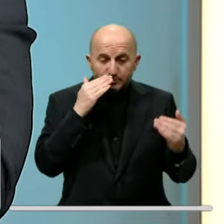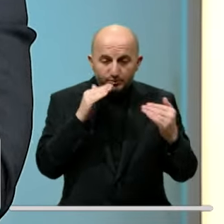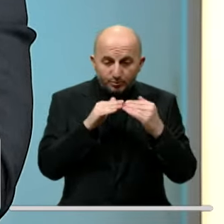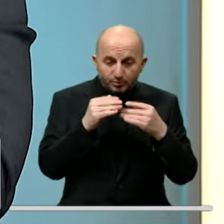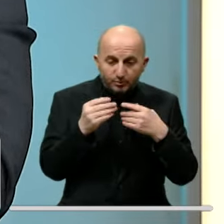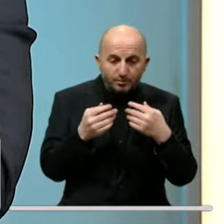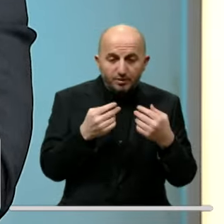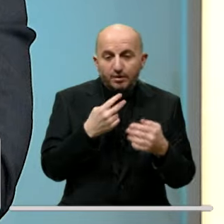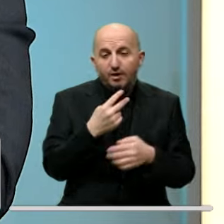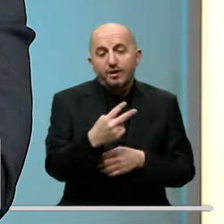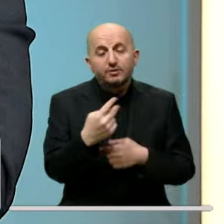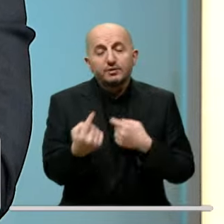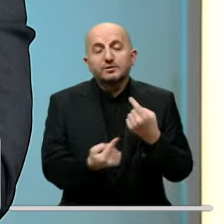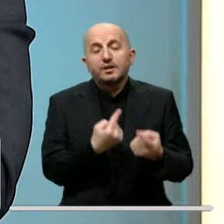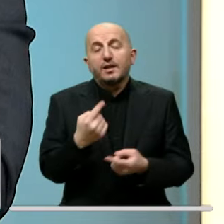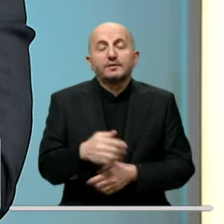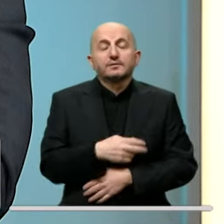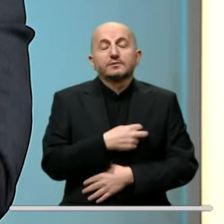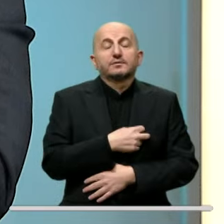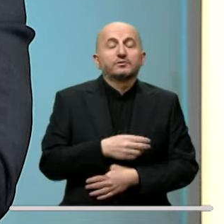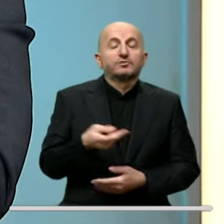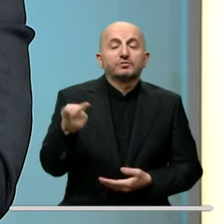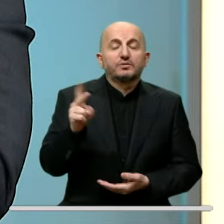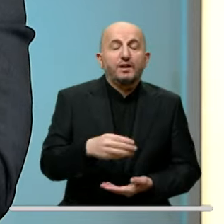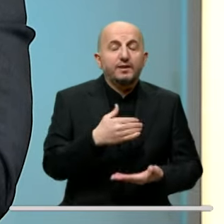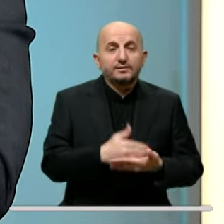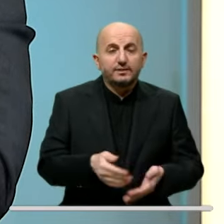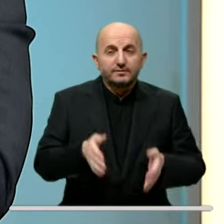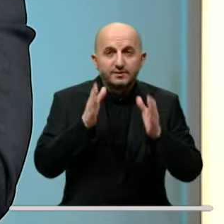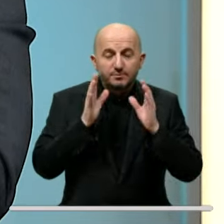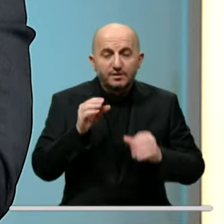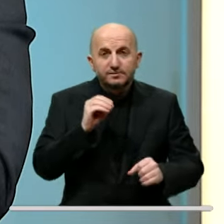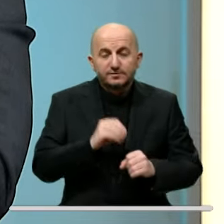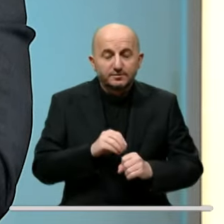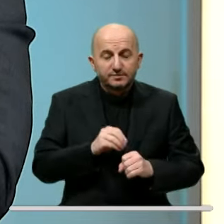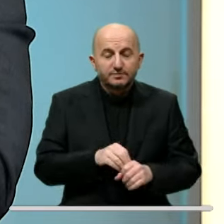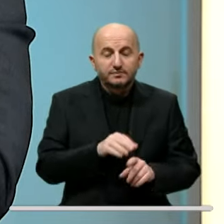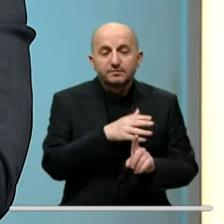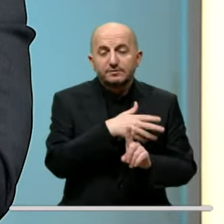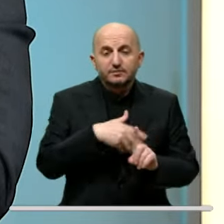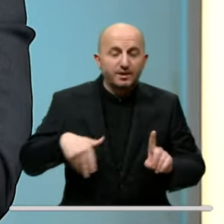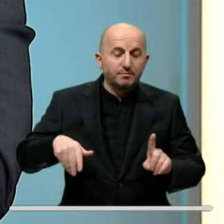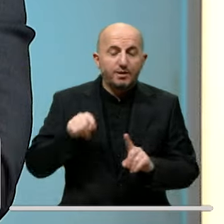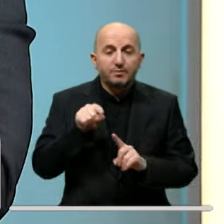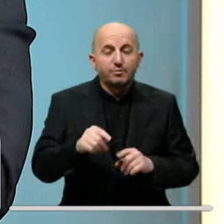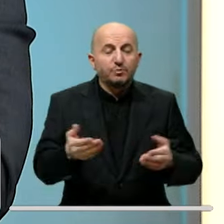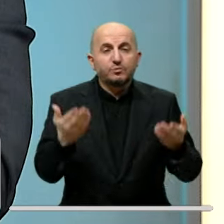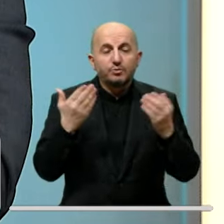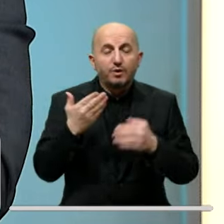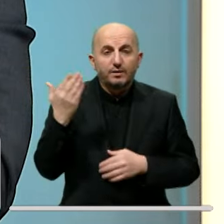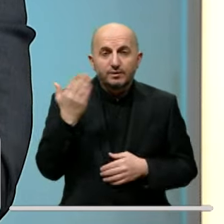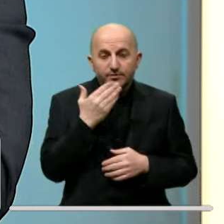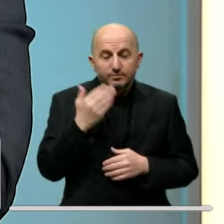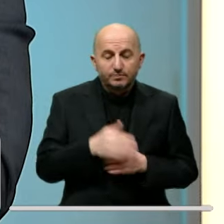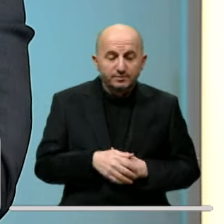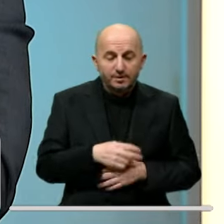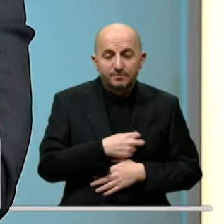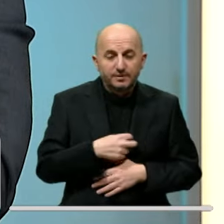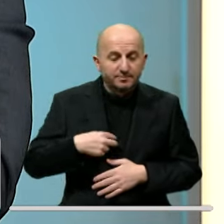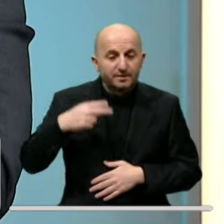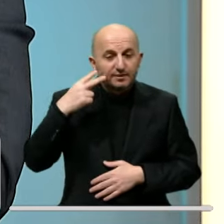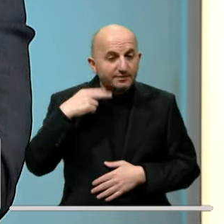mahsus olan şeylerdir. Cenaze namazlarında cemaat bu duaları okurken